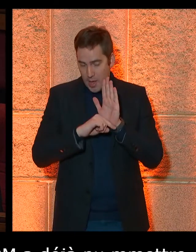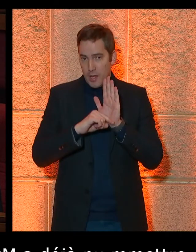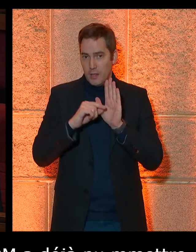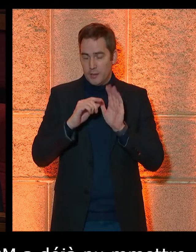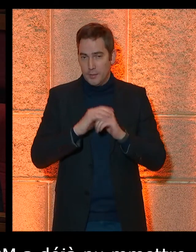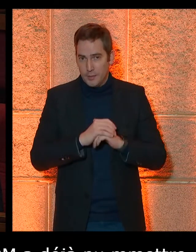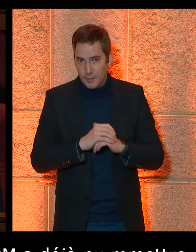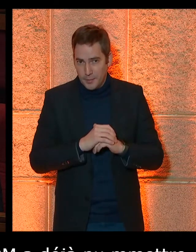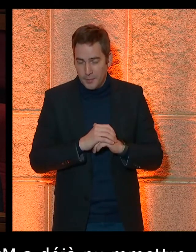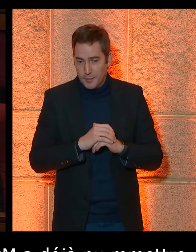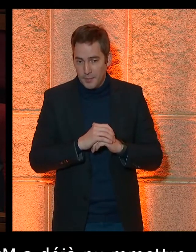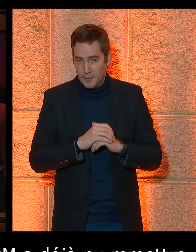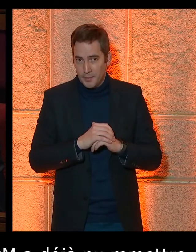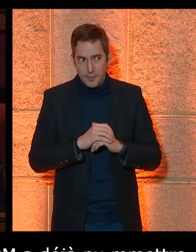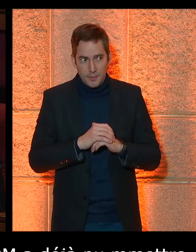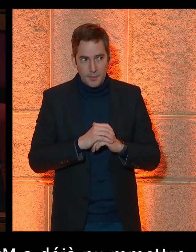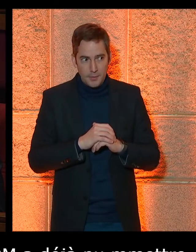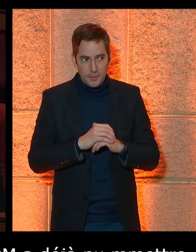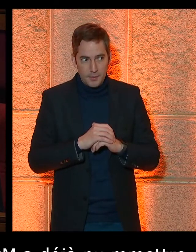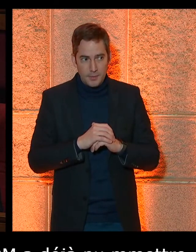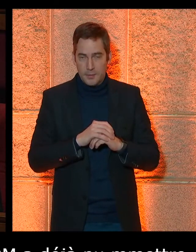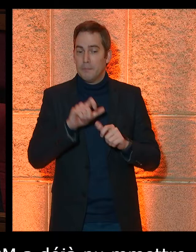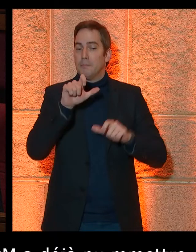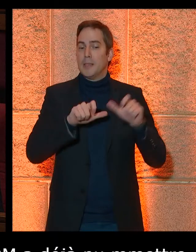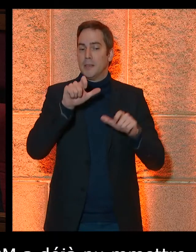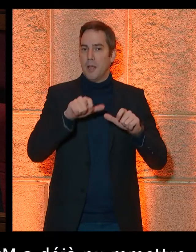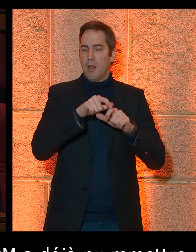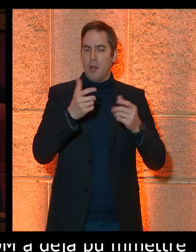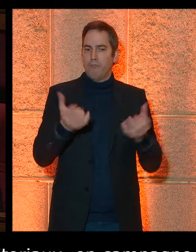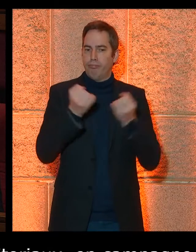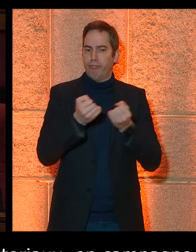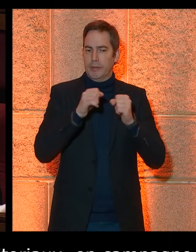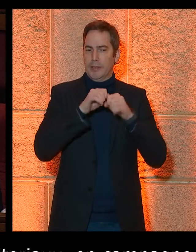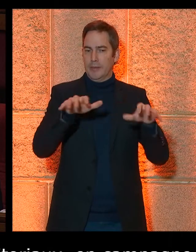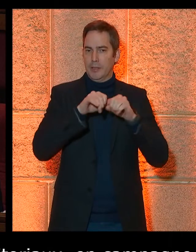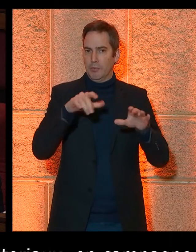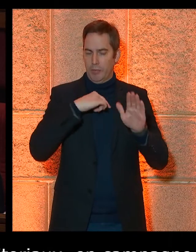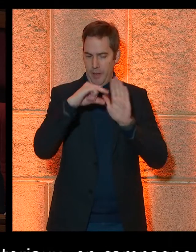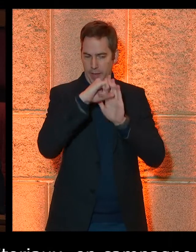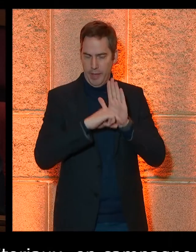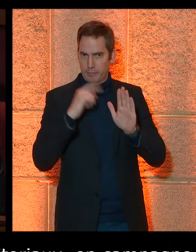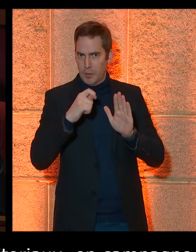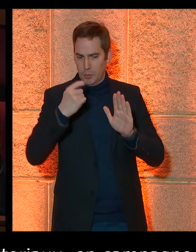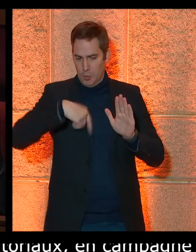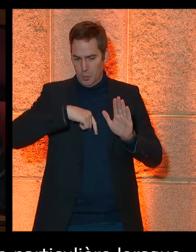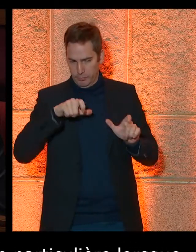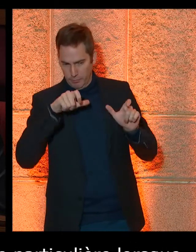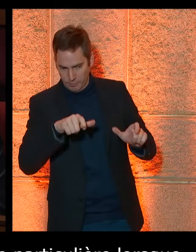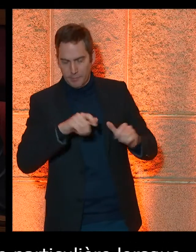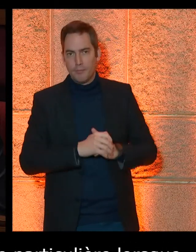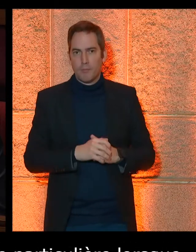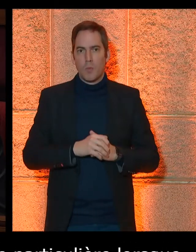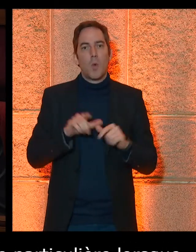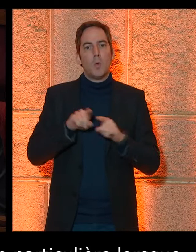diffuseurs. Et je laisserai mon collègue Nicolas Cizel compléter sur